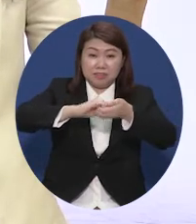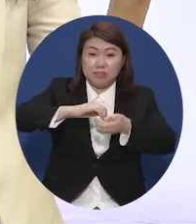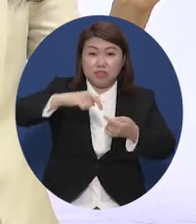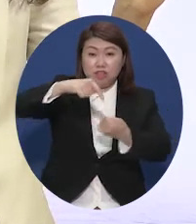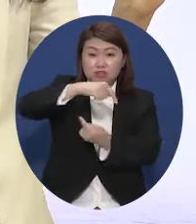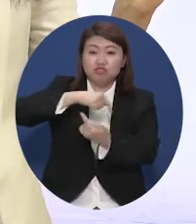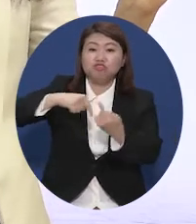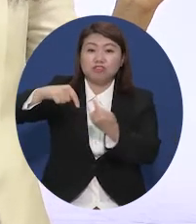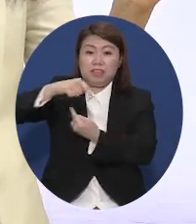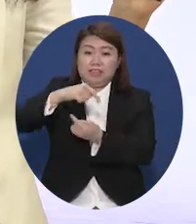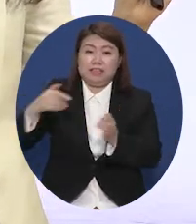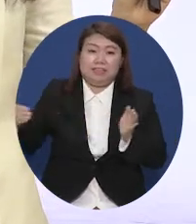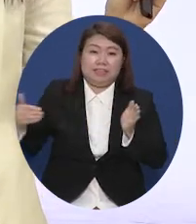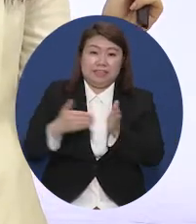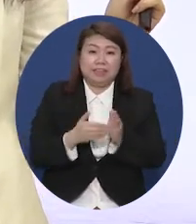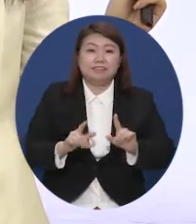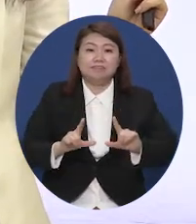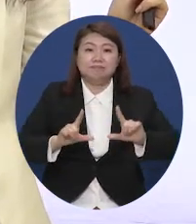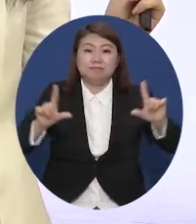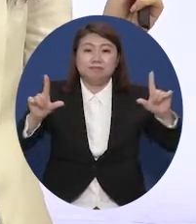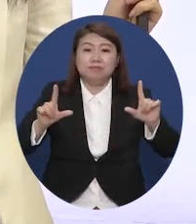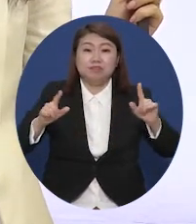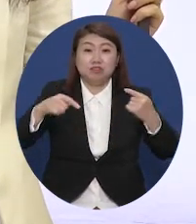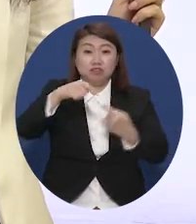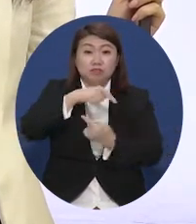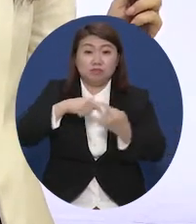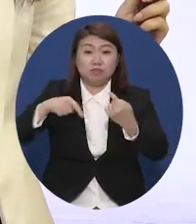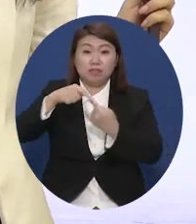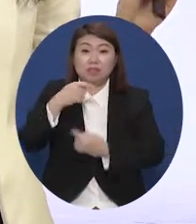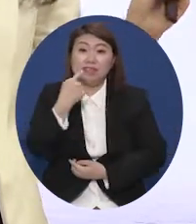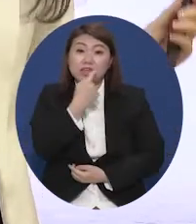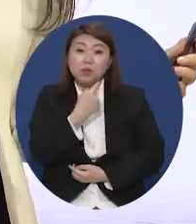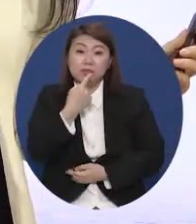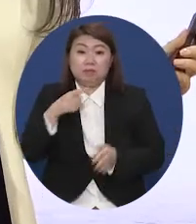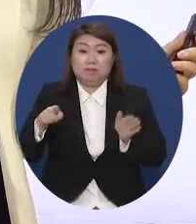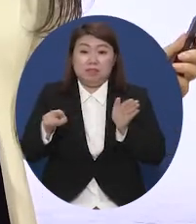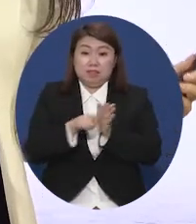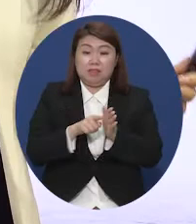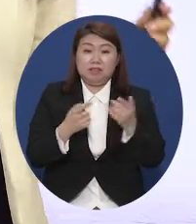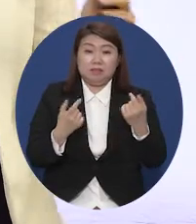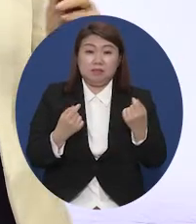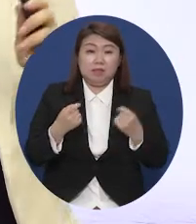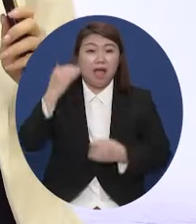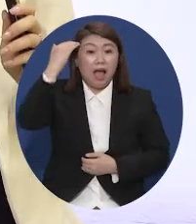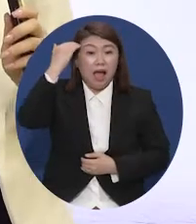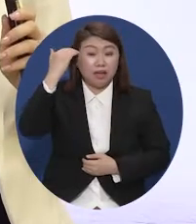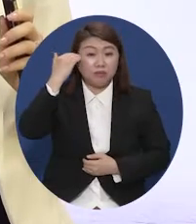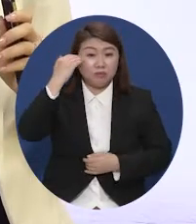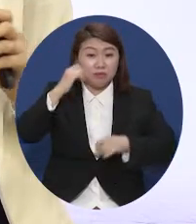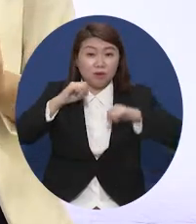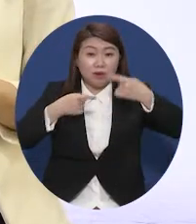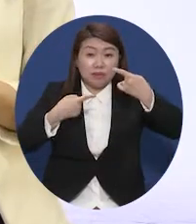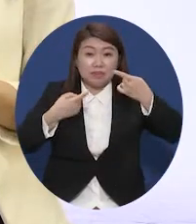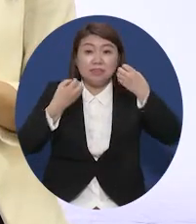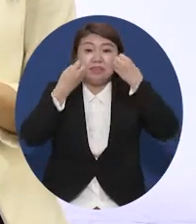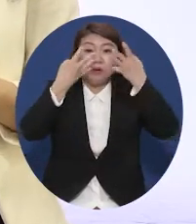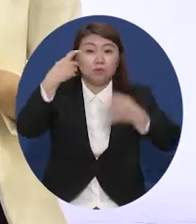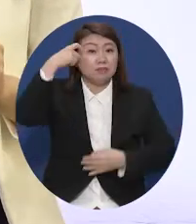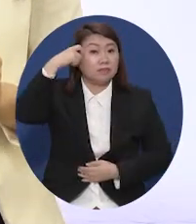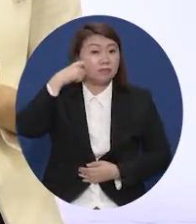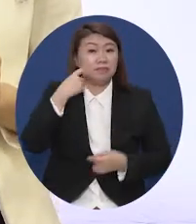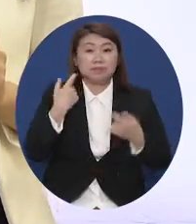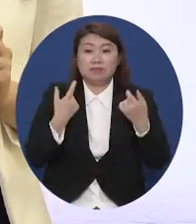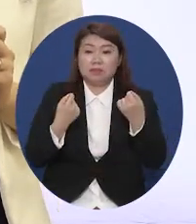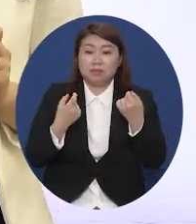마야인들은 순환, 지구의 순환론을 믿고 있었죠 그래서 우리가 12월 31일이 끝나고 1월 1일을 새롭게 맞는 것처럼 새해를 맞는